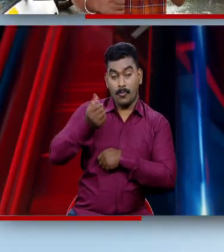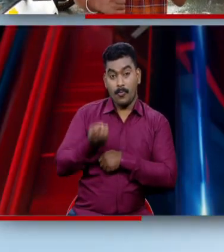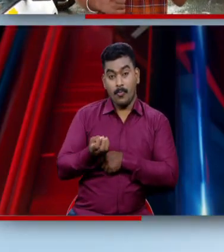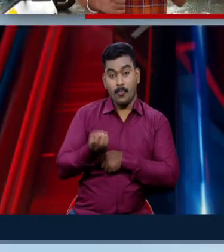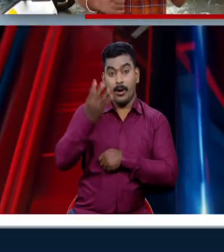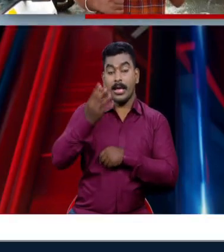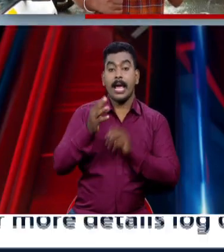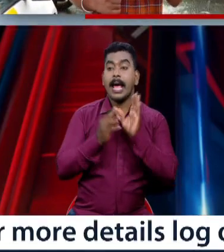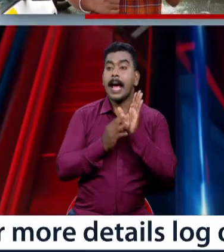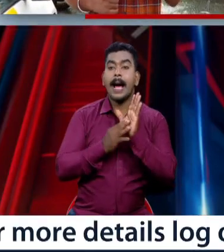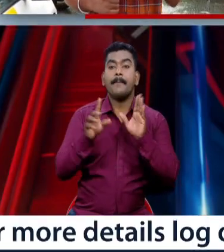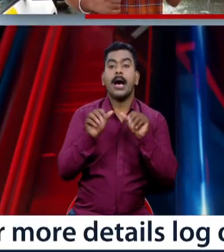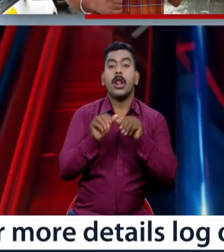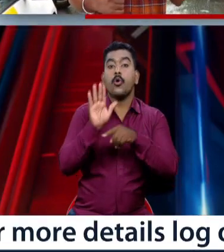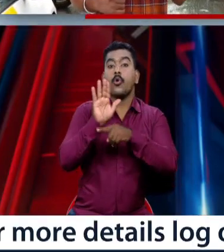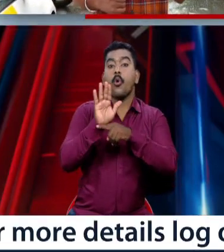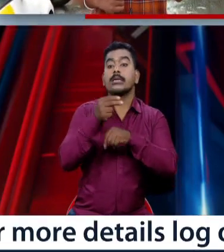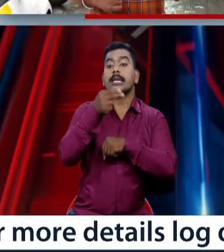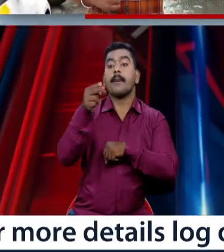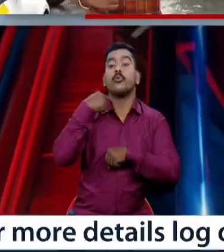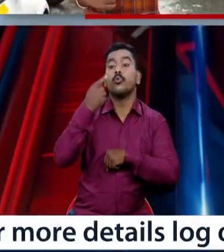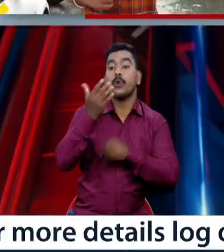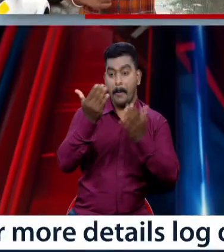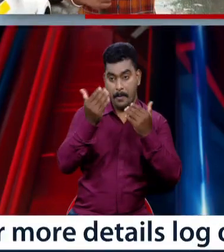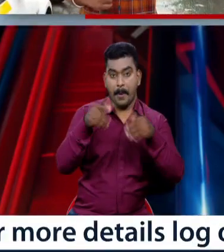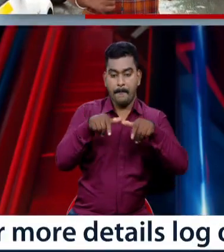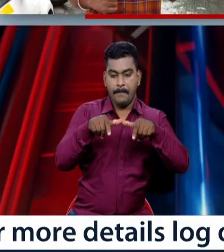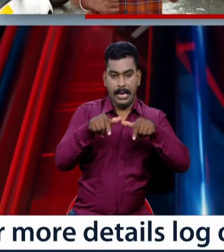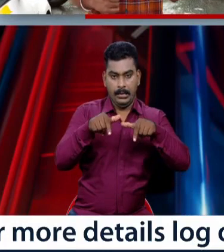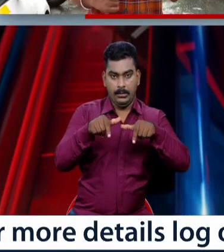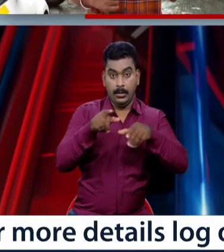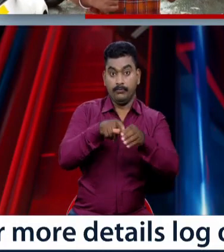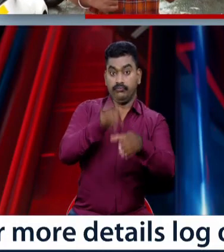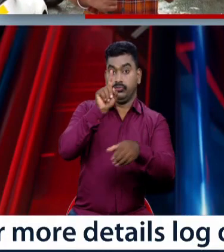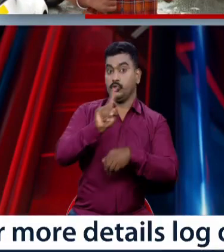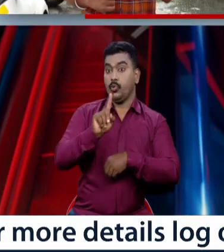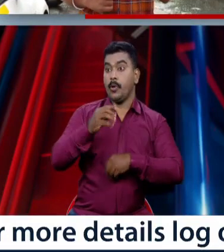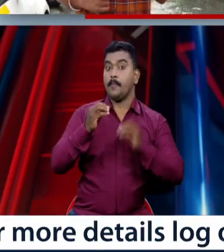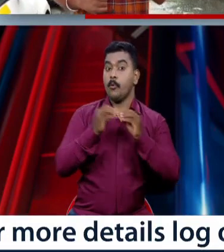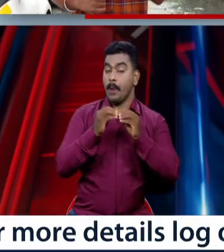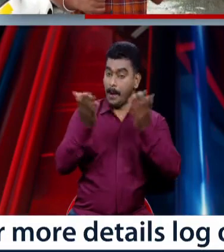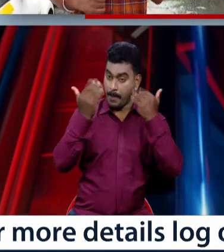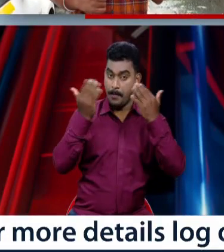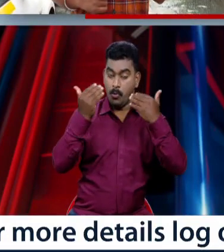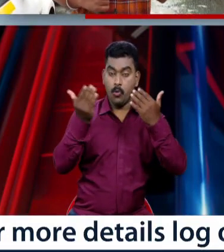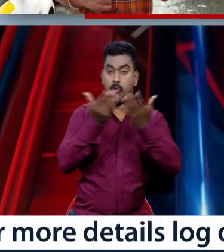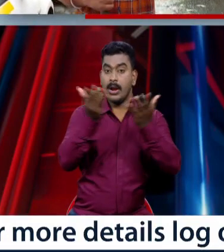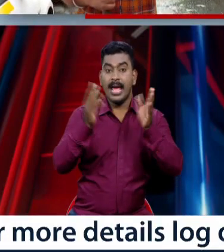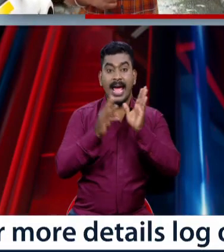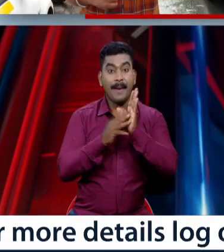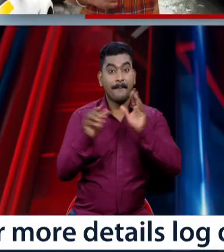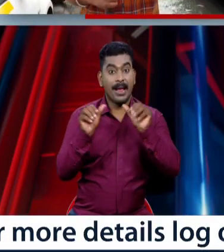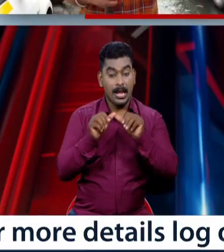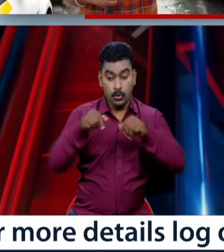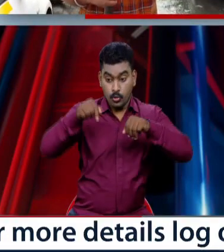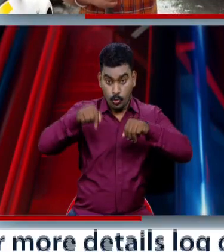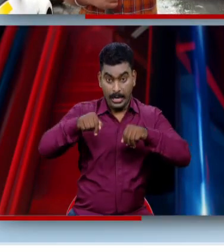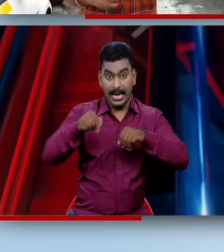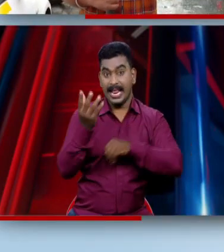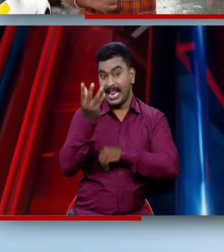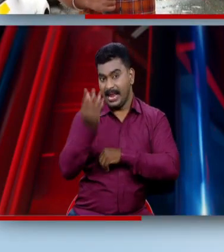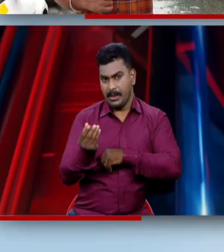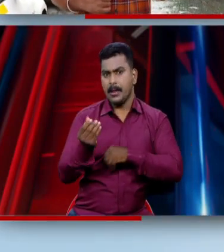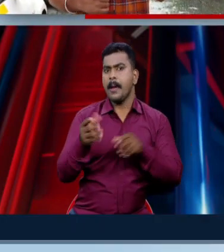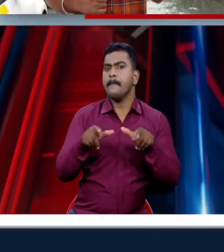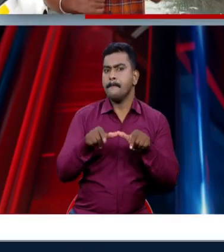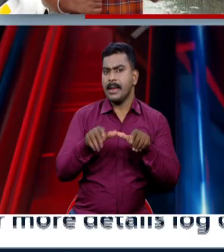അവൈലബിളായ MLAമാരുടെ ഒരു യോഗം ഒക്കെ വിളിച്ചിരുന്നു. കൂടുതൽ MLAമാരോടെല്ലാം മുംബൈയിലേക്ക് എത്താൻ വേണ്ടി ആവശ്യപ്പെട്ടിട്ടുണ്ട്. ഇന്ന് വൈകിട്ട് സഹ്യാദ്രി ഗസ്റ്റ് ഹൗസിൽ വെച്ച് ഒരു